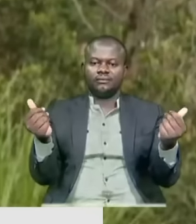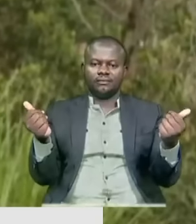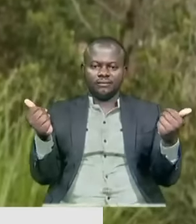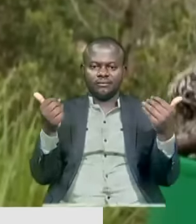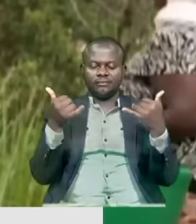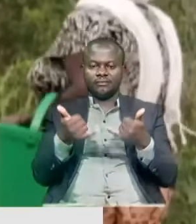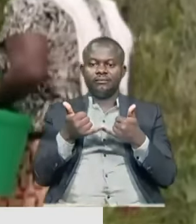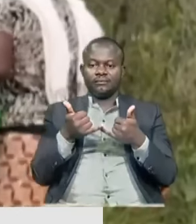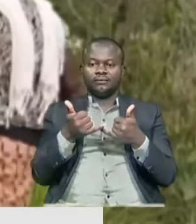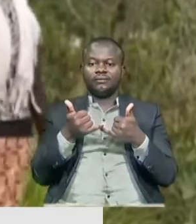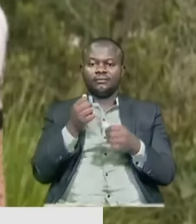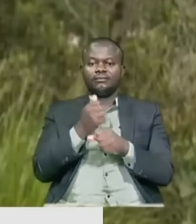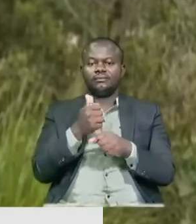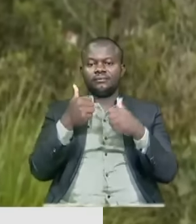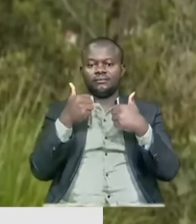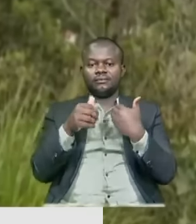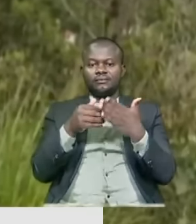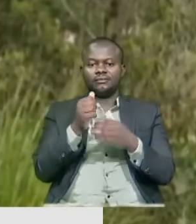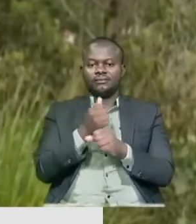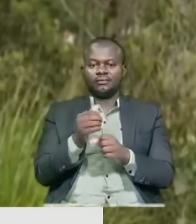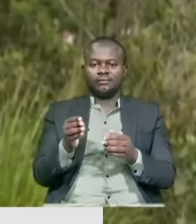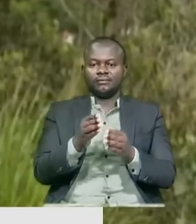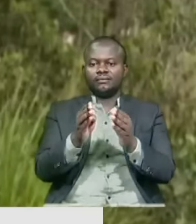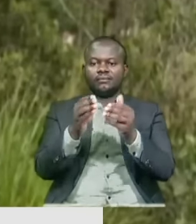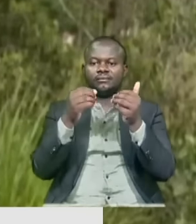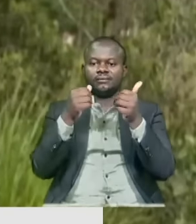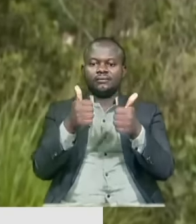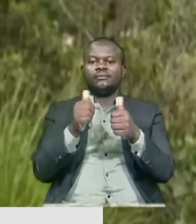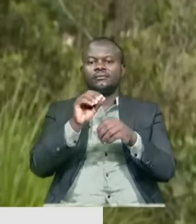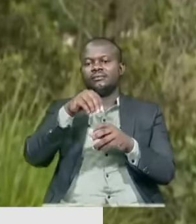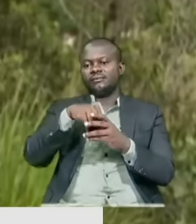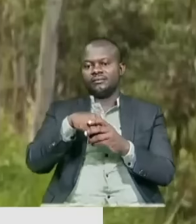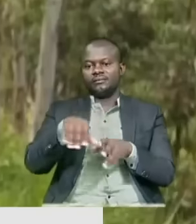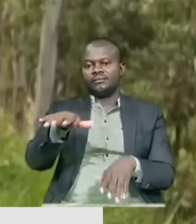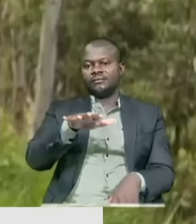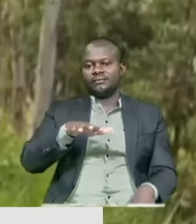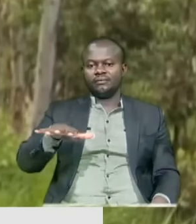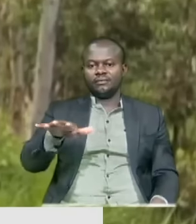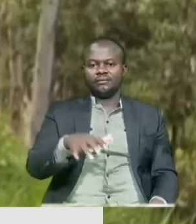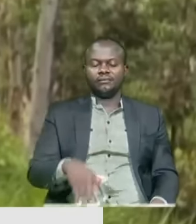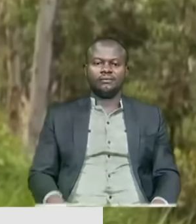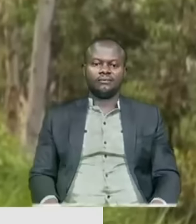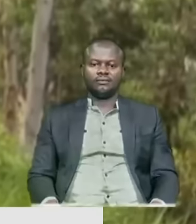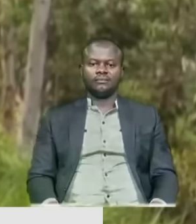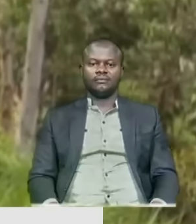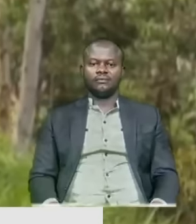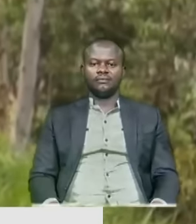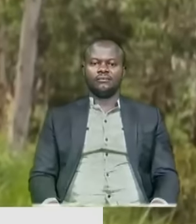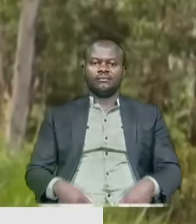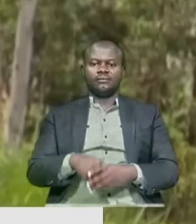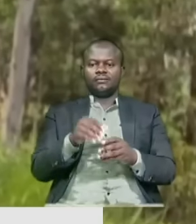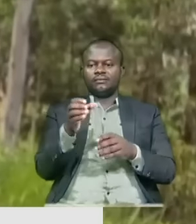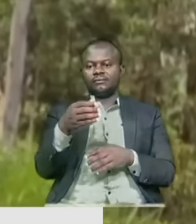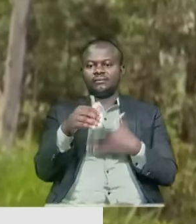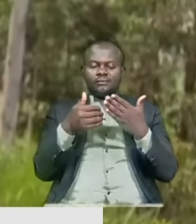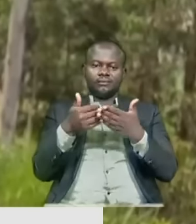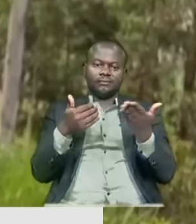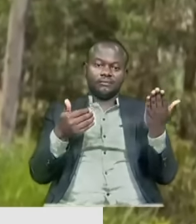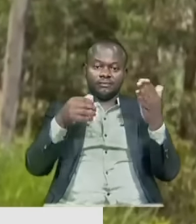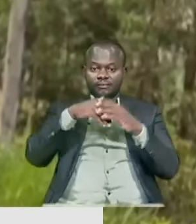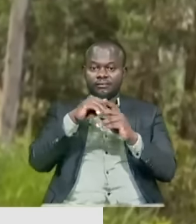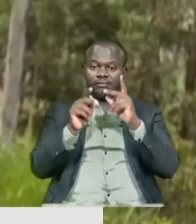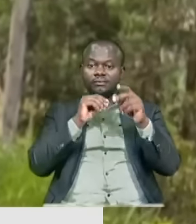ubu batugire neza badukorera imihanda ikaba myiza akadushyiramo nka kaburembo aba ni muri cooperative tugira gute twona hajemo abantu